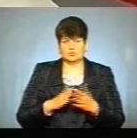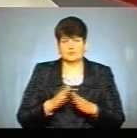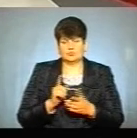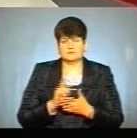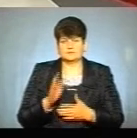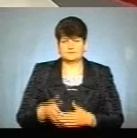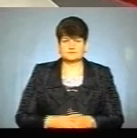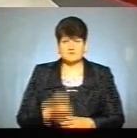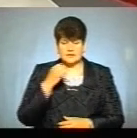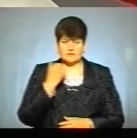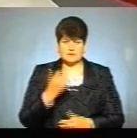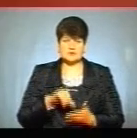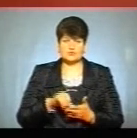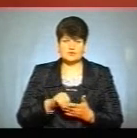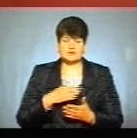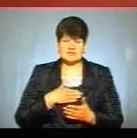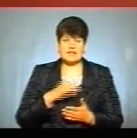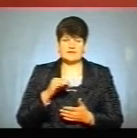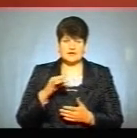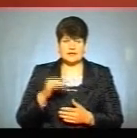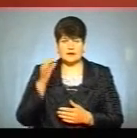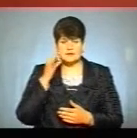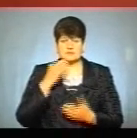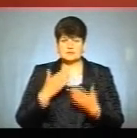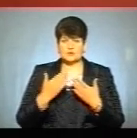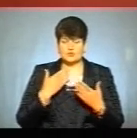вийти. Тож я дякую вам за участь у нашому ефірі. Нагадаю, що ми